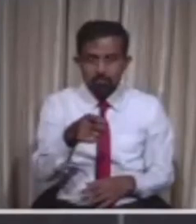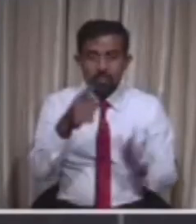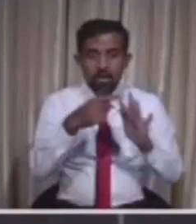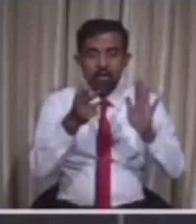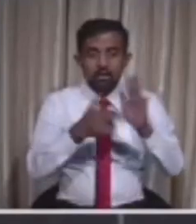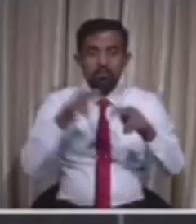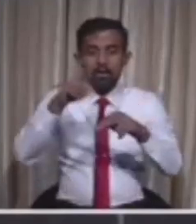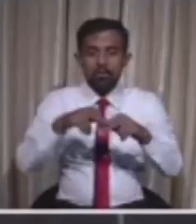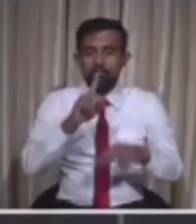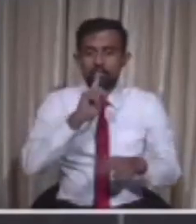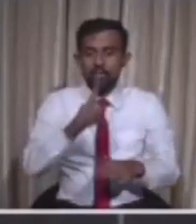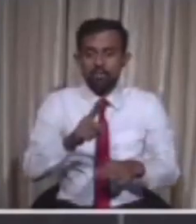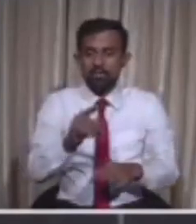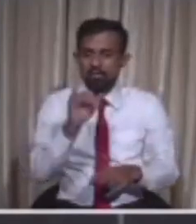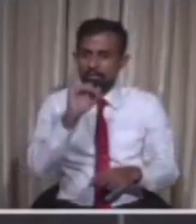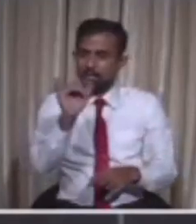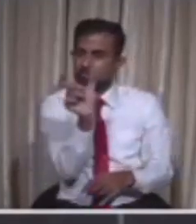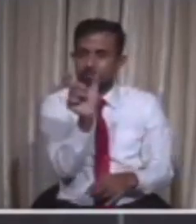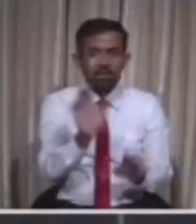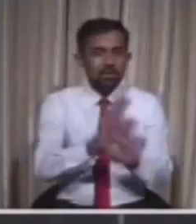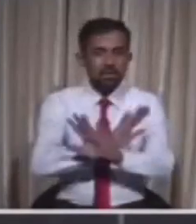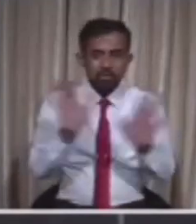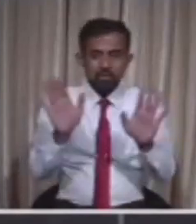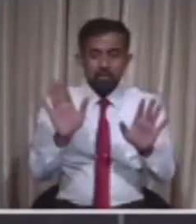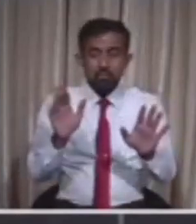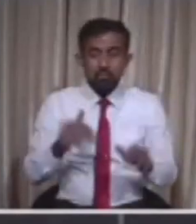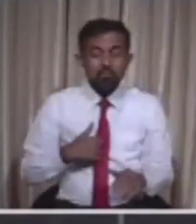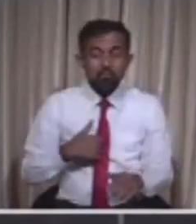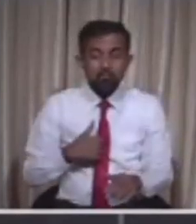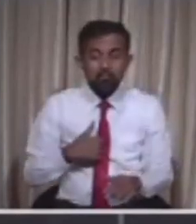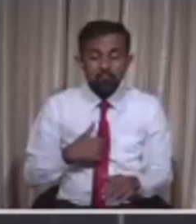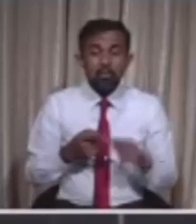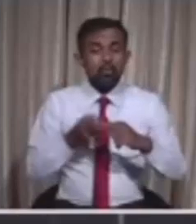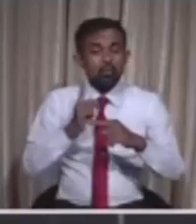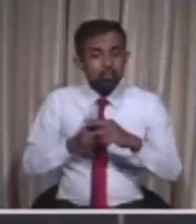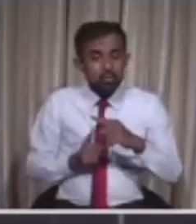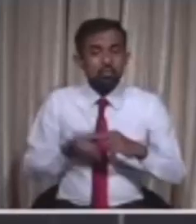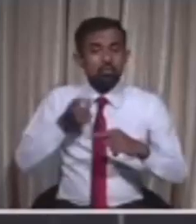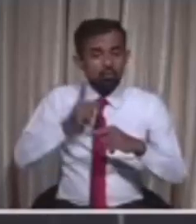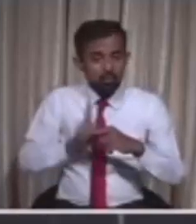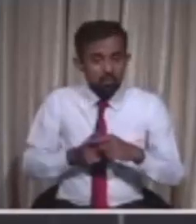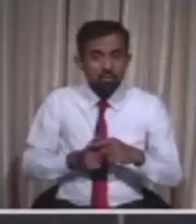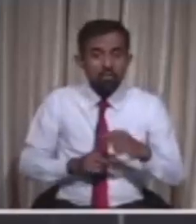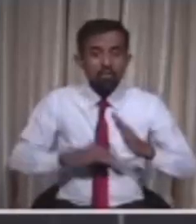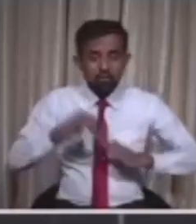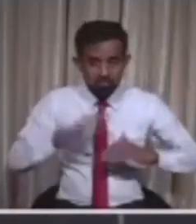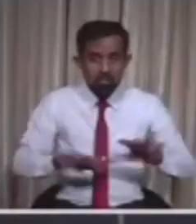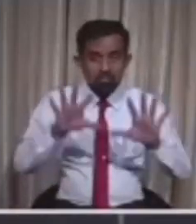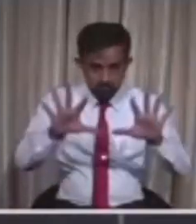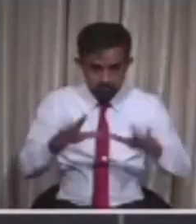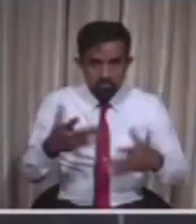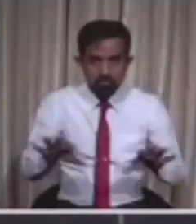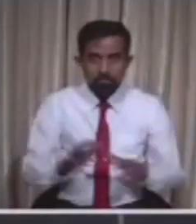IMF එක කියන්නේ කැත වචනයක් නෙමෙයි කියලා මම උදාහරණ පාවිච්චි කරලා මෙතන පෙන්නලා